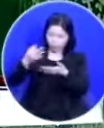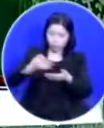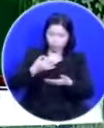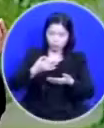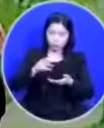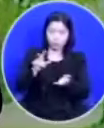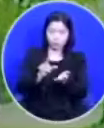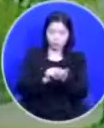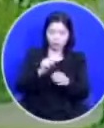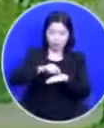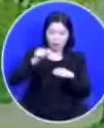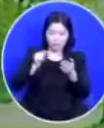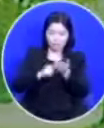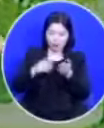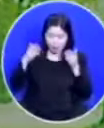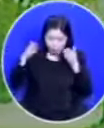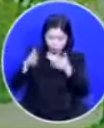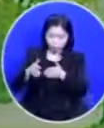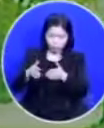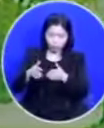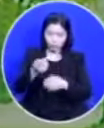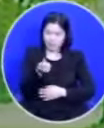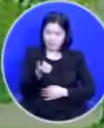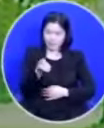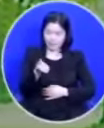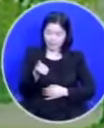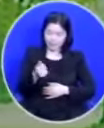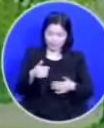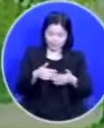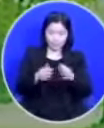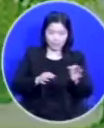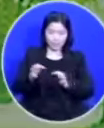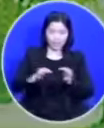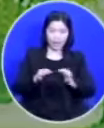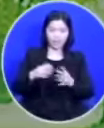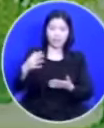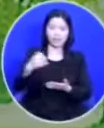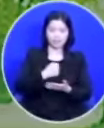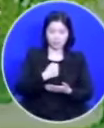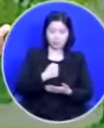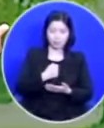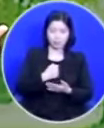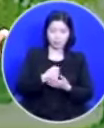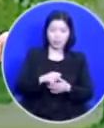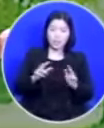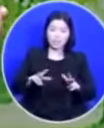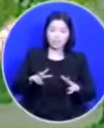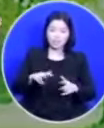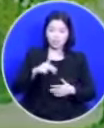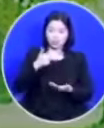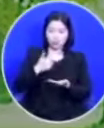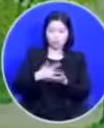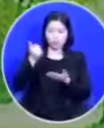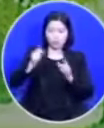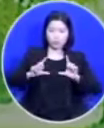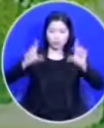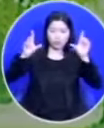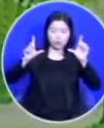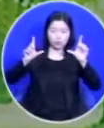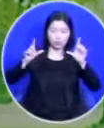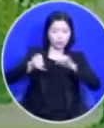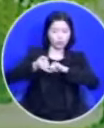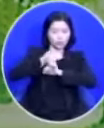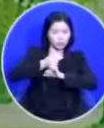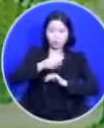마음을 쏟고 조그만 가게를 하나 얻었습니다 주일도 이제는 제대로 지키지 를 못하는